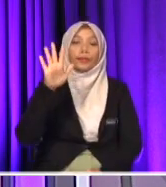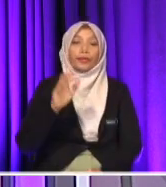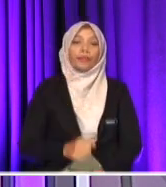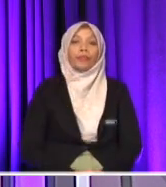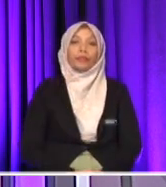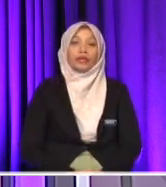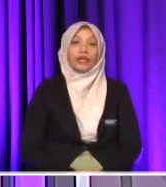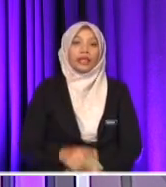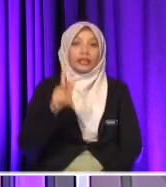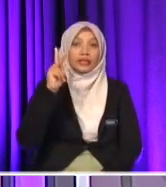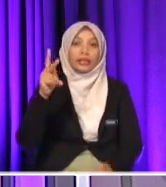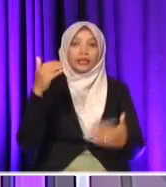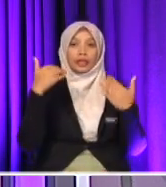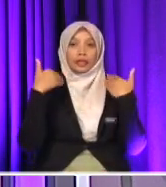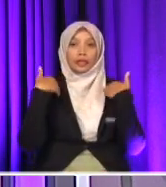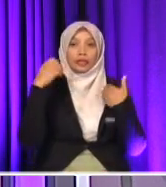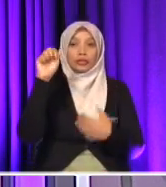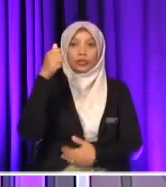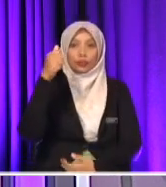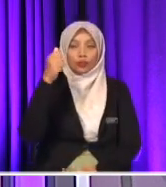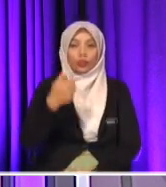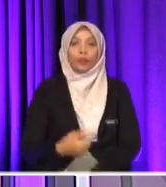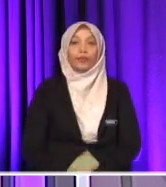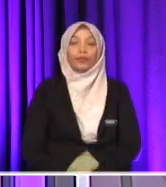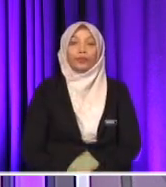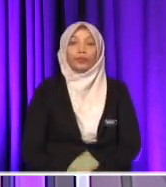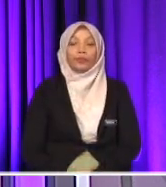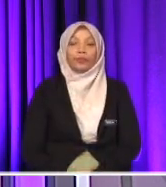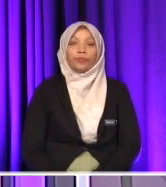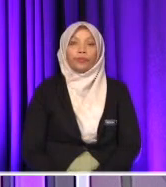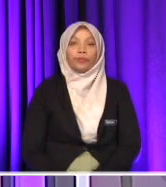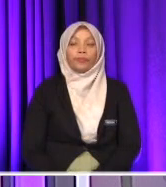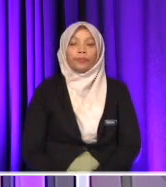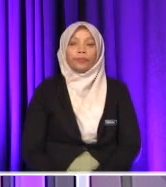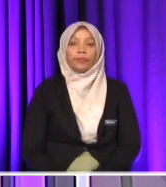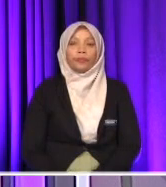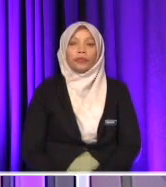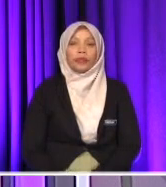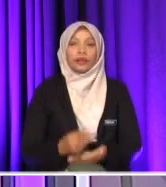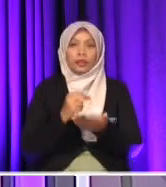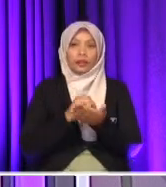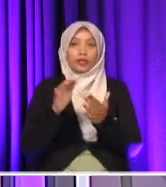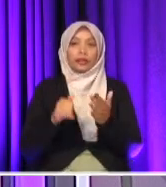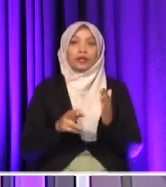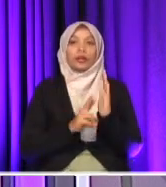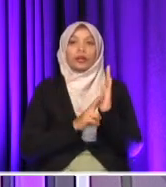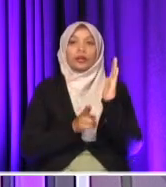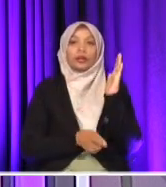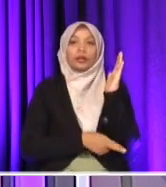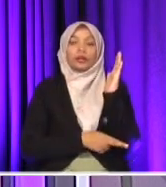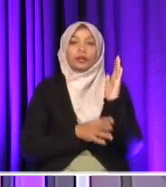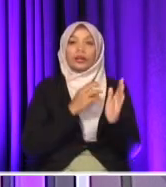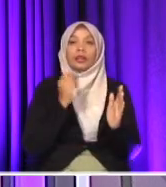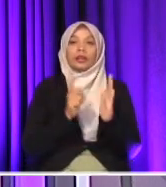K adalah 10%, okey, plus minus ni campur tolak maksud kita akan dapat nilai yang rendah dan nilai yang tinggi.